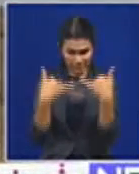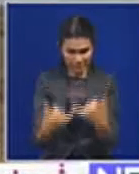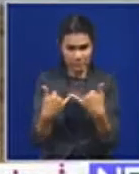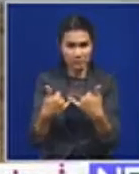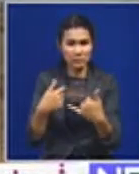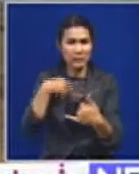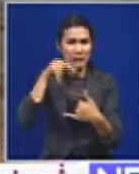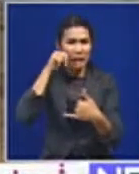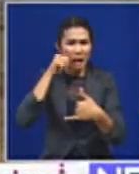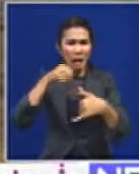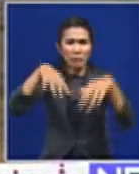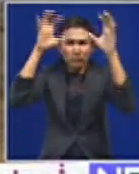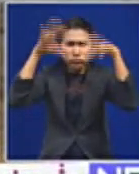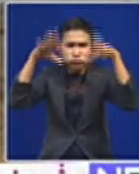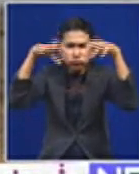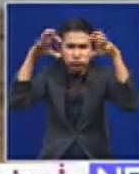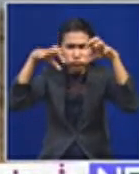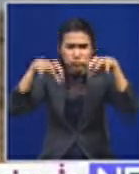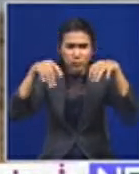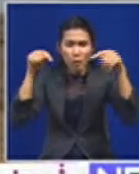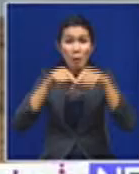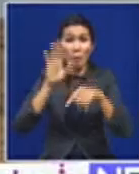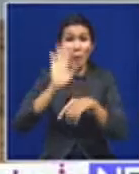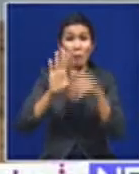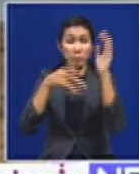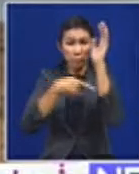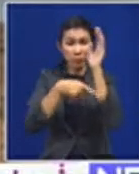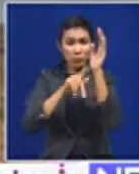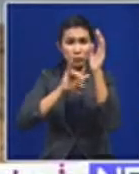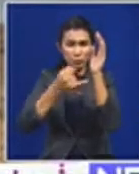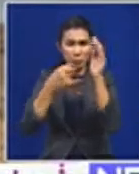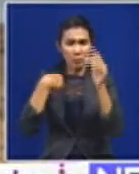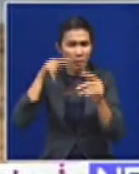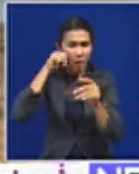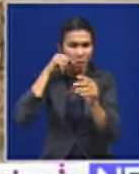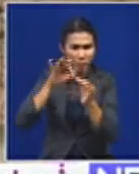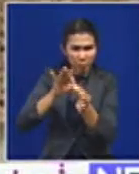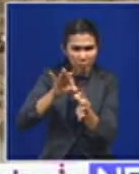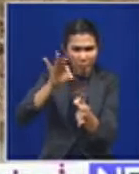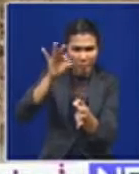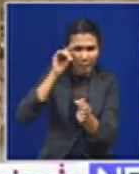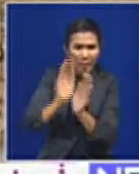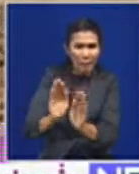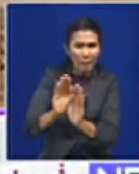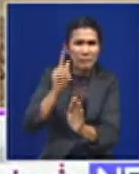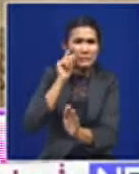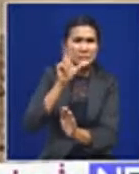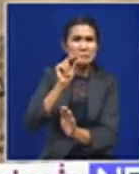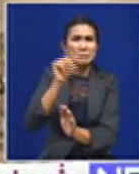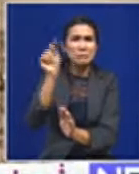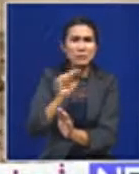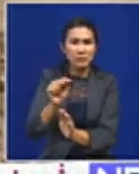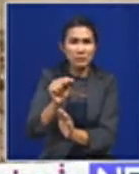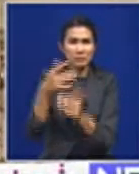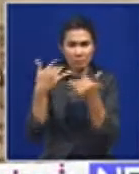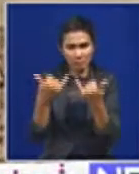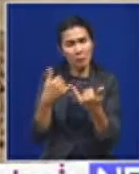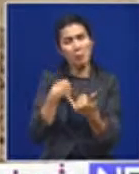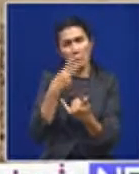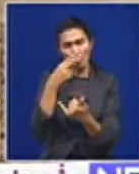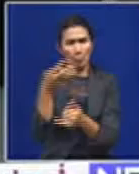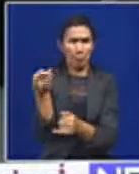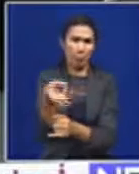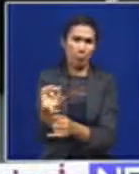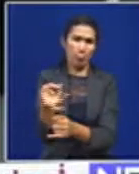าณน้ำฝนที่ตกในพื้นที่ของจังหวัดประจวบคีรีขันธ์มีเพียงกว่า 30% น้ำที่มีอยู่จึงอยู่ในภาวะค่อนข้าง